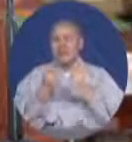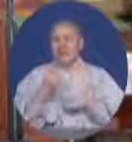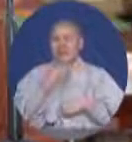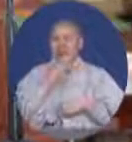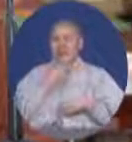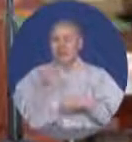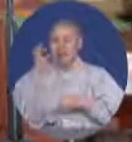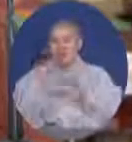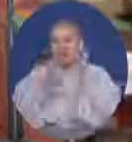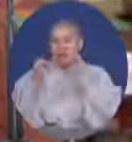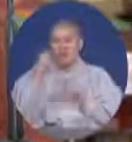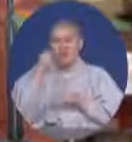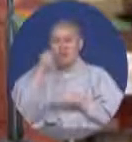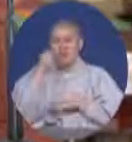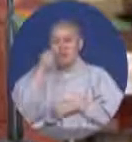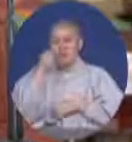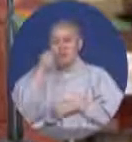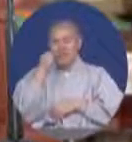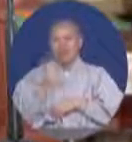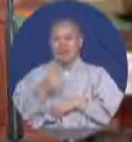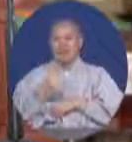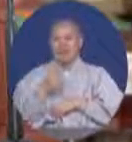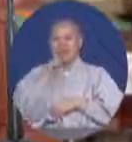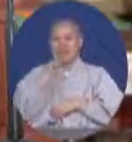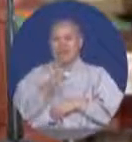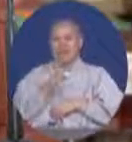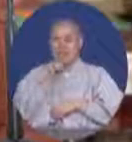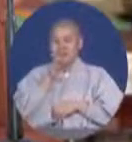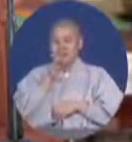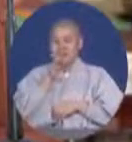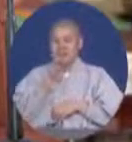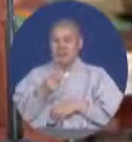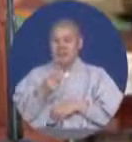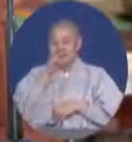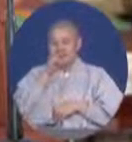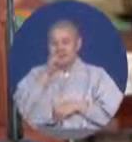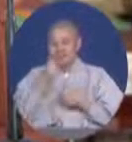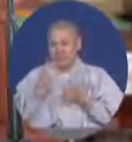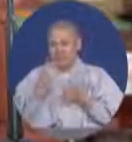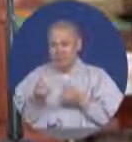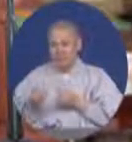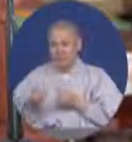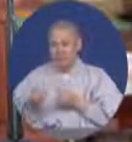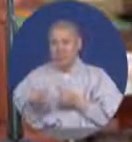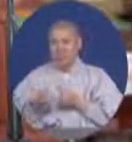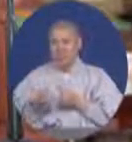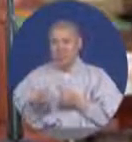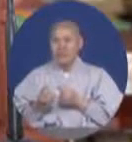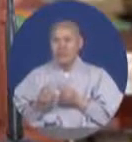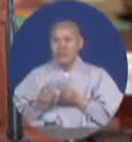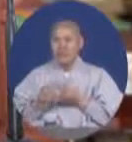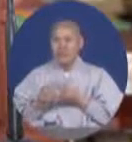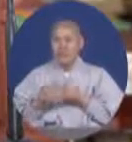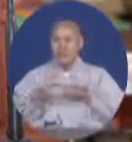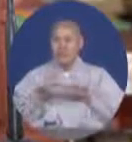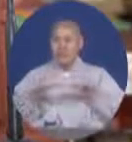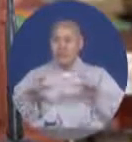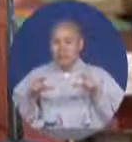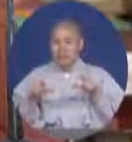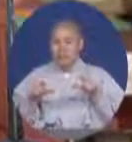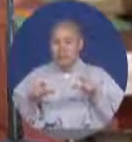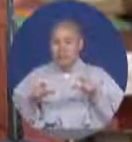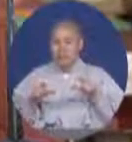건강한가? 어림도 없어요. 이게 중생이라는 게 이런 거단 말이요. 그래서 이제 보통